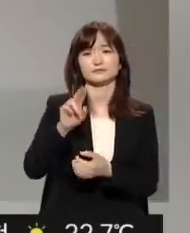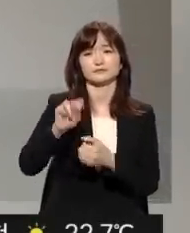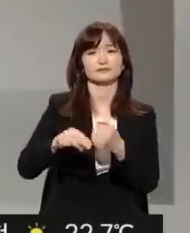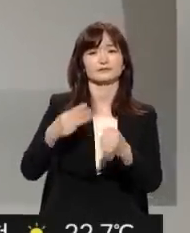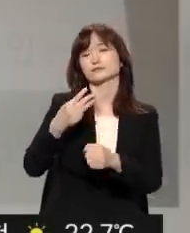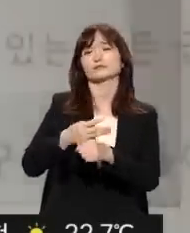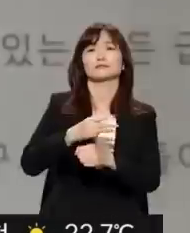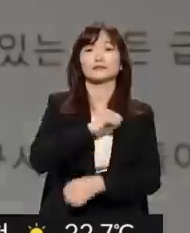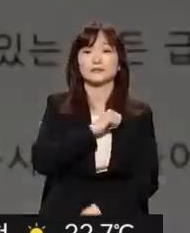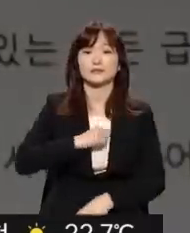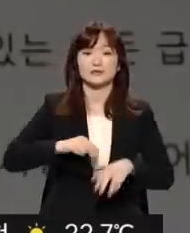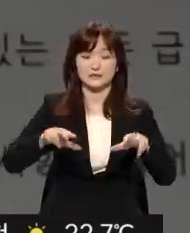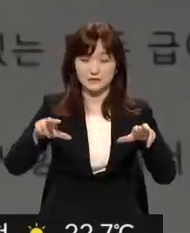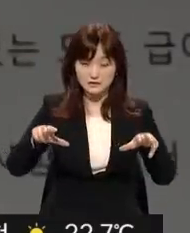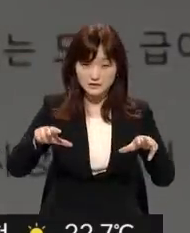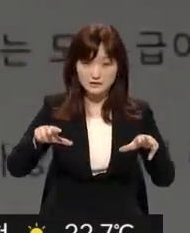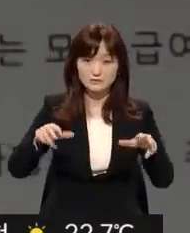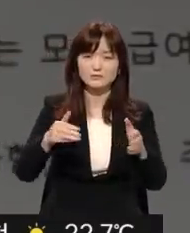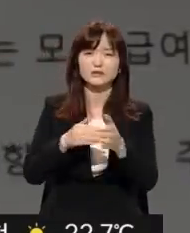23년을 참고 지금까지 오신 거예요.